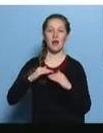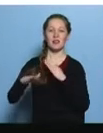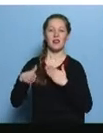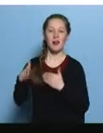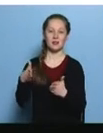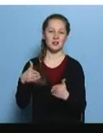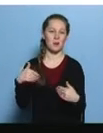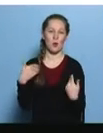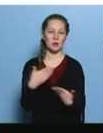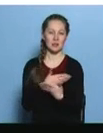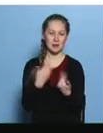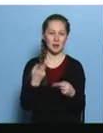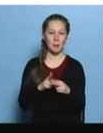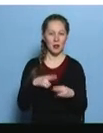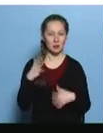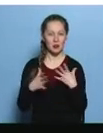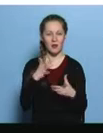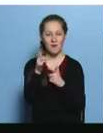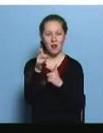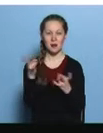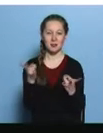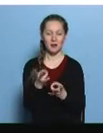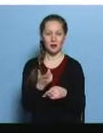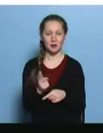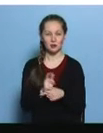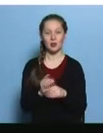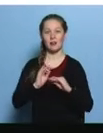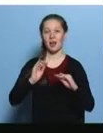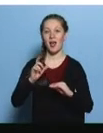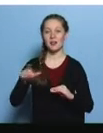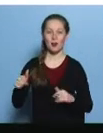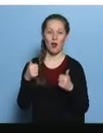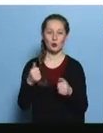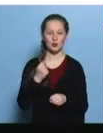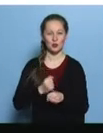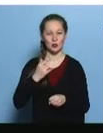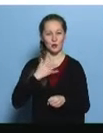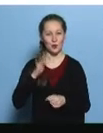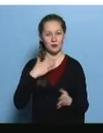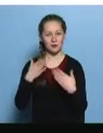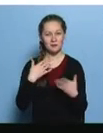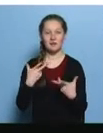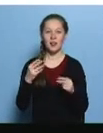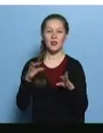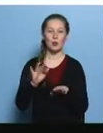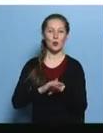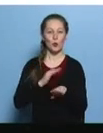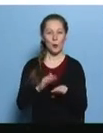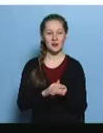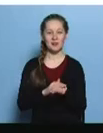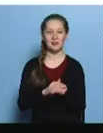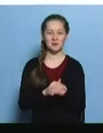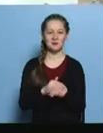вкладываться. Тренеры, они хорошие у нас. Где-то построже относятся, где-то подобрее. Подбодривают.